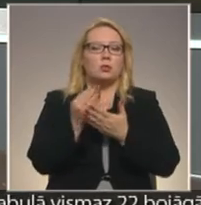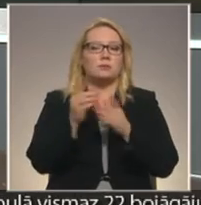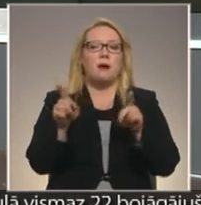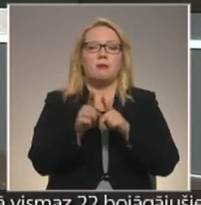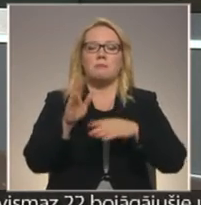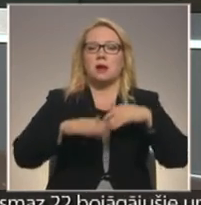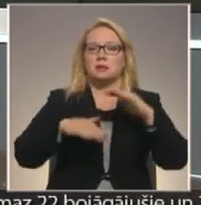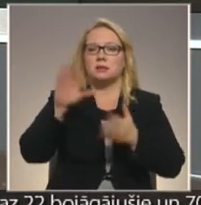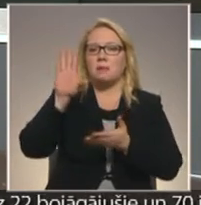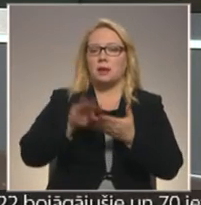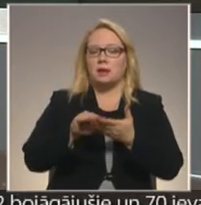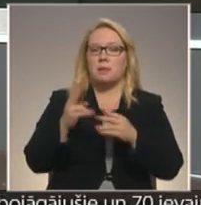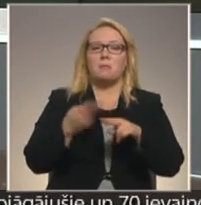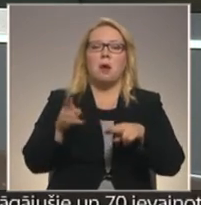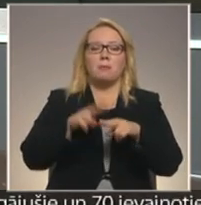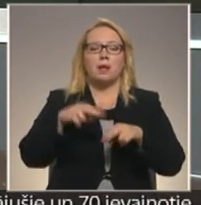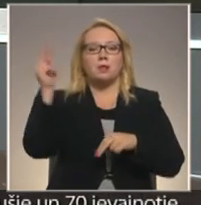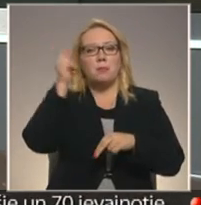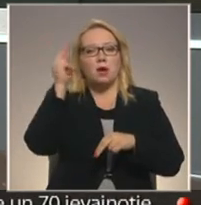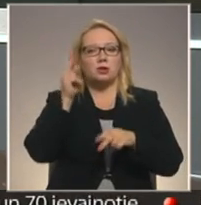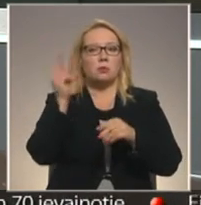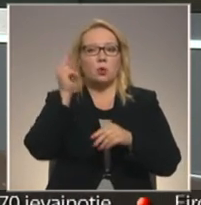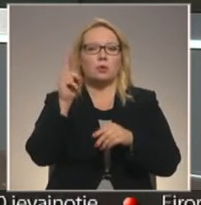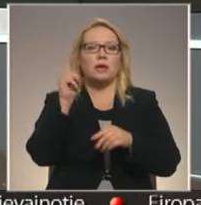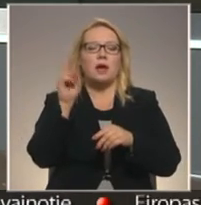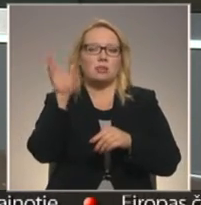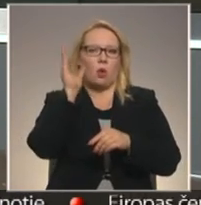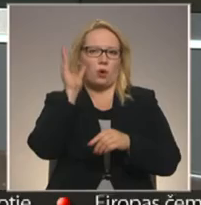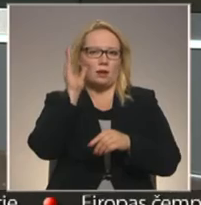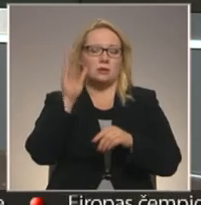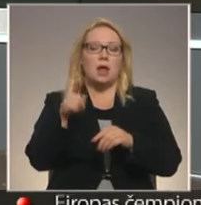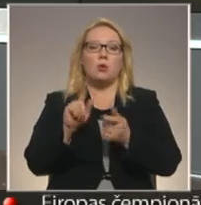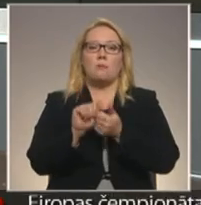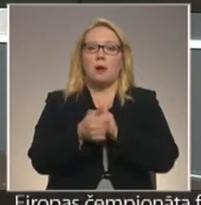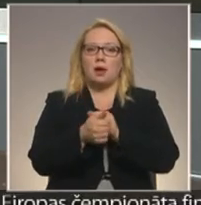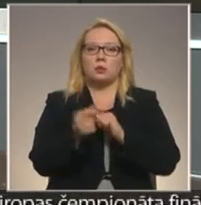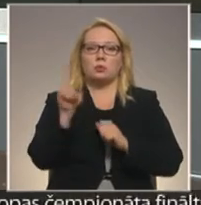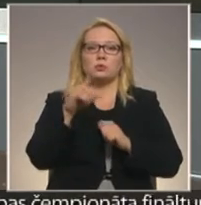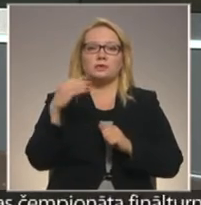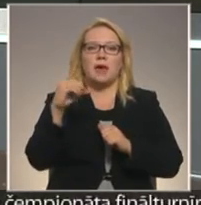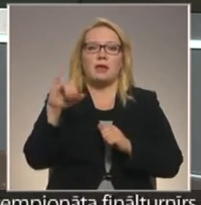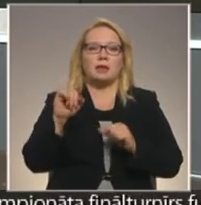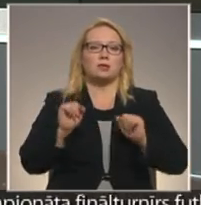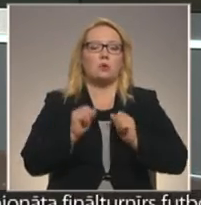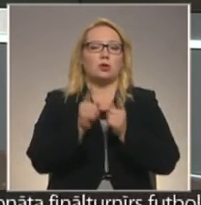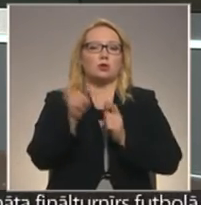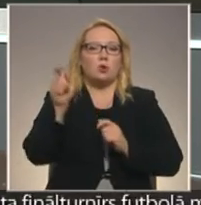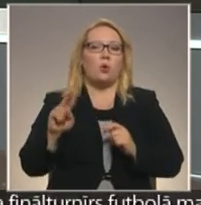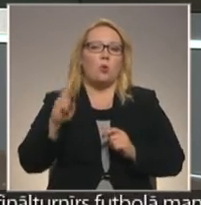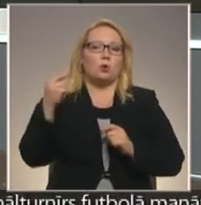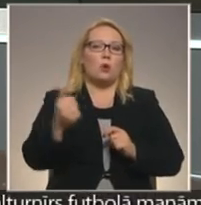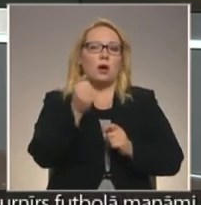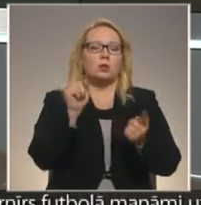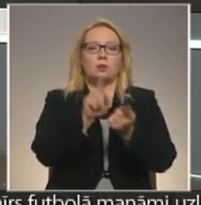ir praktiskai pieredzei, taču papildu mācību kursi mēdz būt tikai teorētiski. Lai to mainītu, Sēlijas sporta skolotāji jau otro gadu